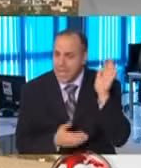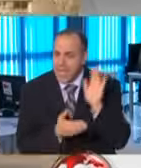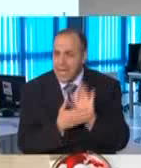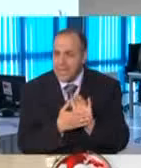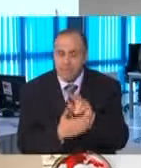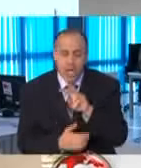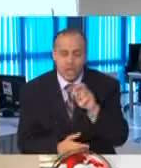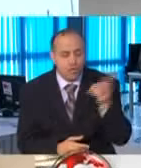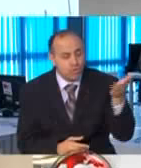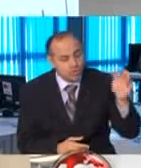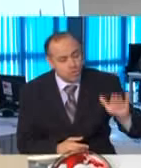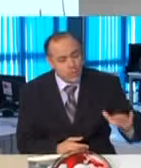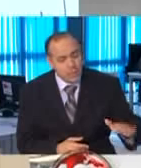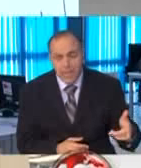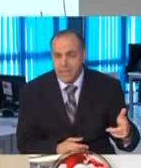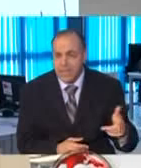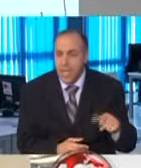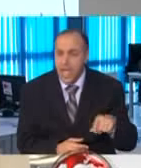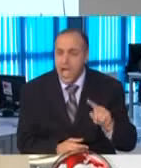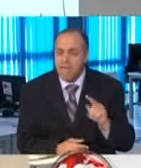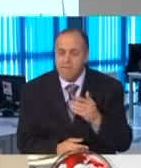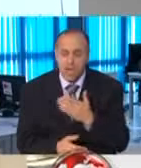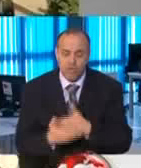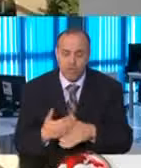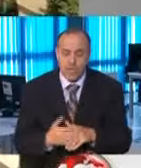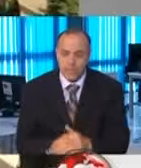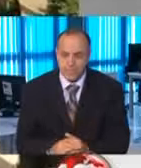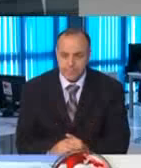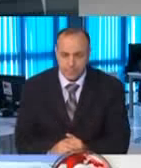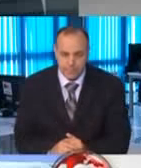20 شهيدا وأكثر من 1000 جريحا.